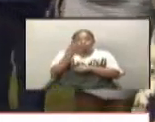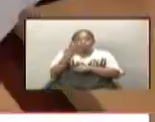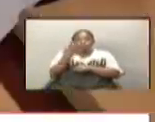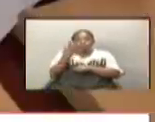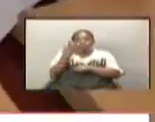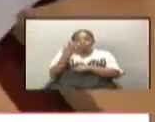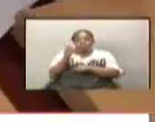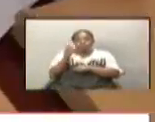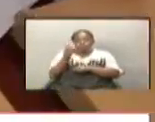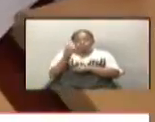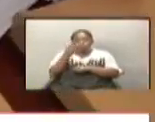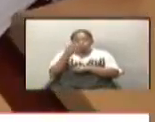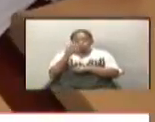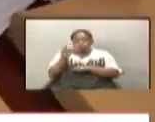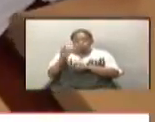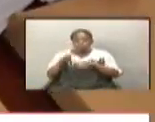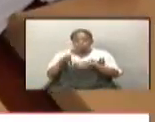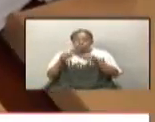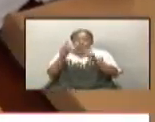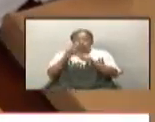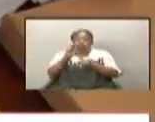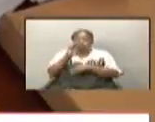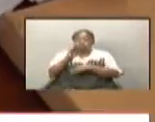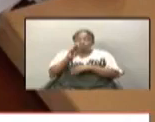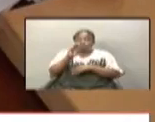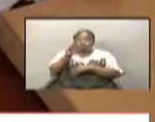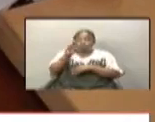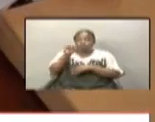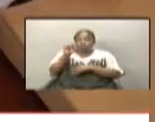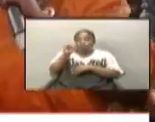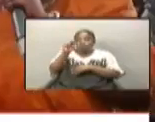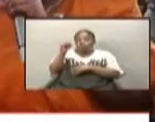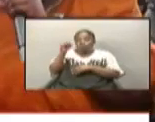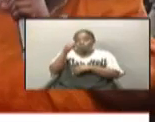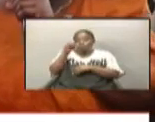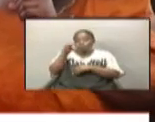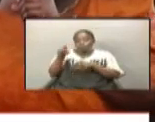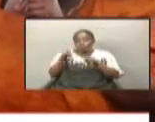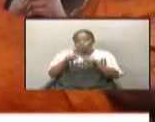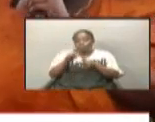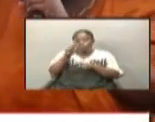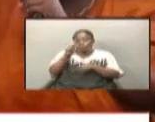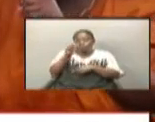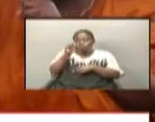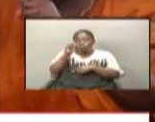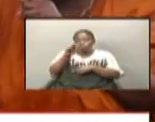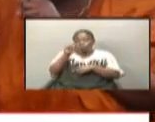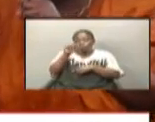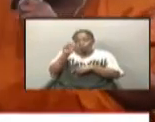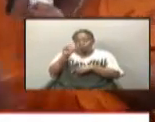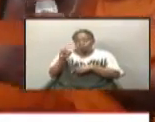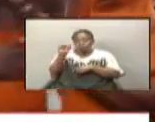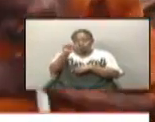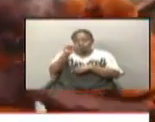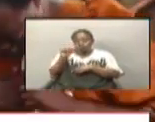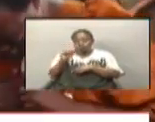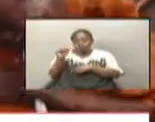4452 ebikwasiddwa abatuuze b'e Bunyangabo ku mukolo ogubadde ku kisaawe ky'essomero lya Kibiito SS mu Town Council ya Kibiito mu